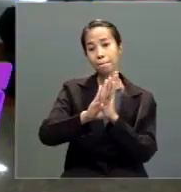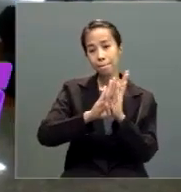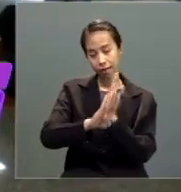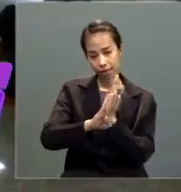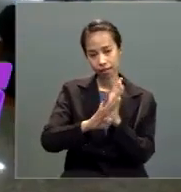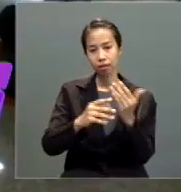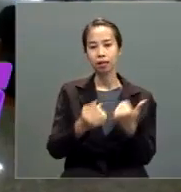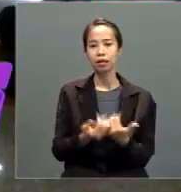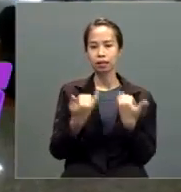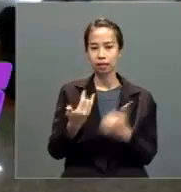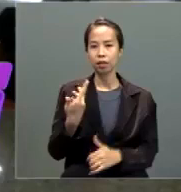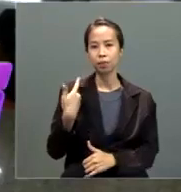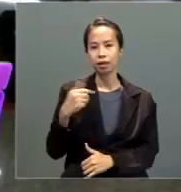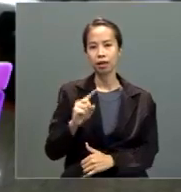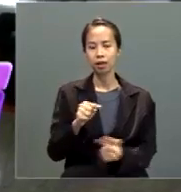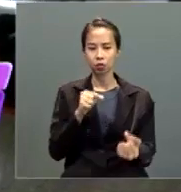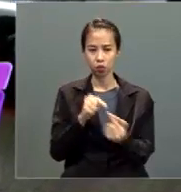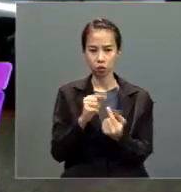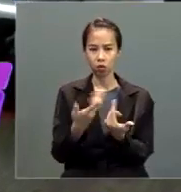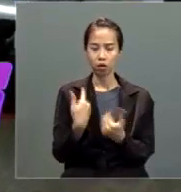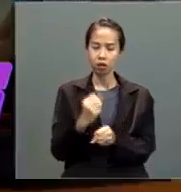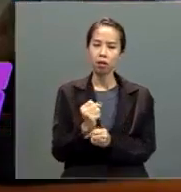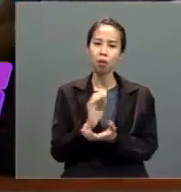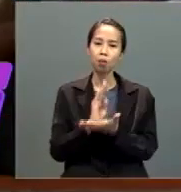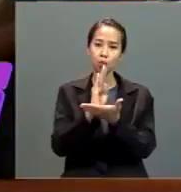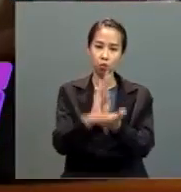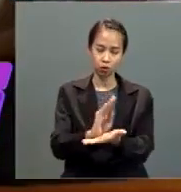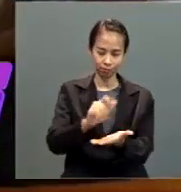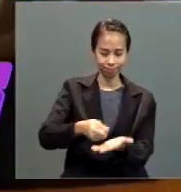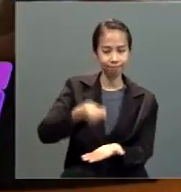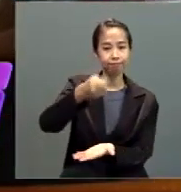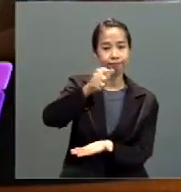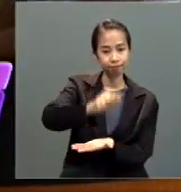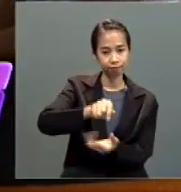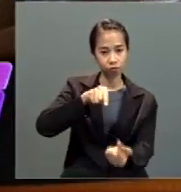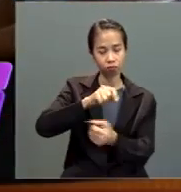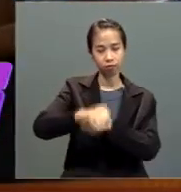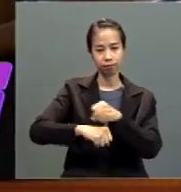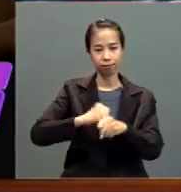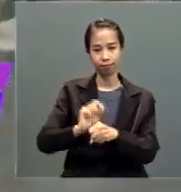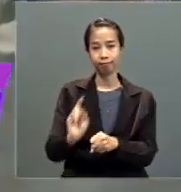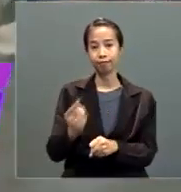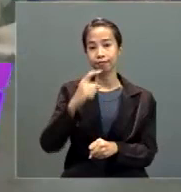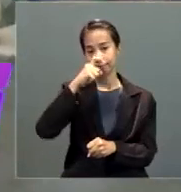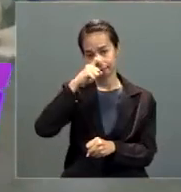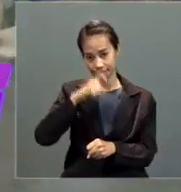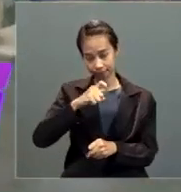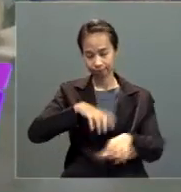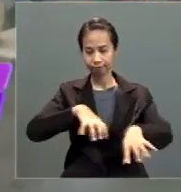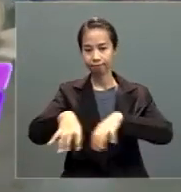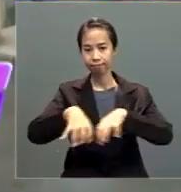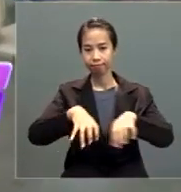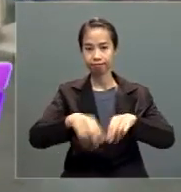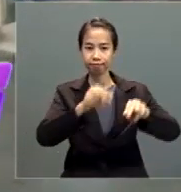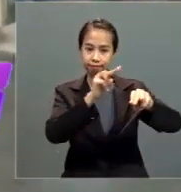ก็มีพุทธศาสนิกชนไปร่วมกันทำบุญตักบาตรเพื่อความเป็นสิริมงคลในเทศกาลวันขึ้นปีใหม่ไทยโดยมีการจัดที่นั่งของพระสงฆ์และผู้ที่มา